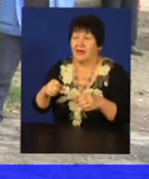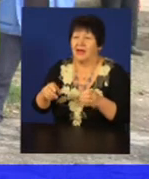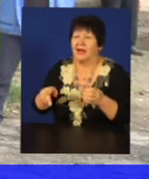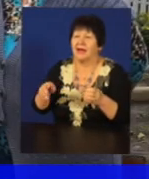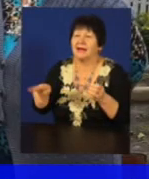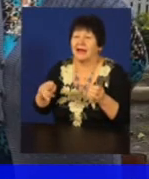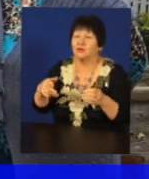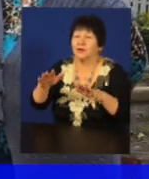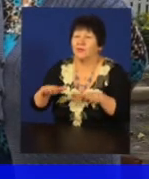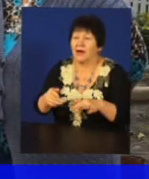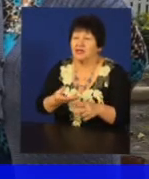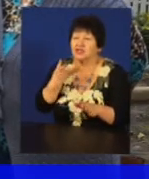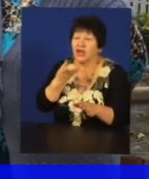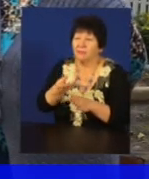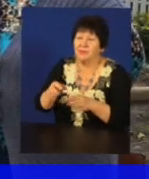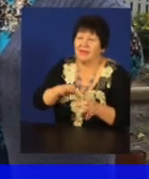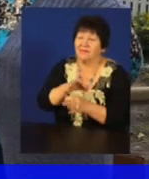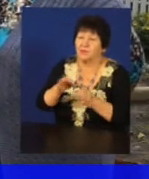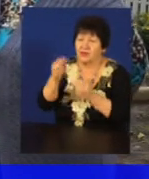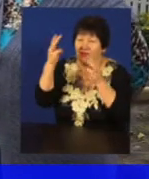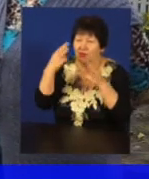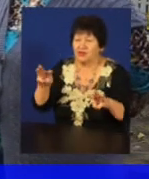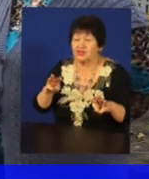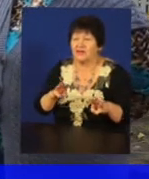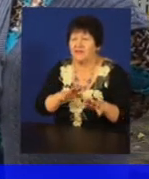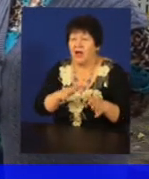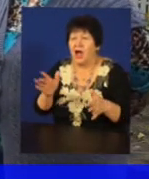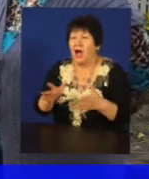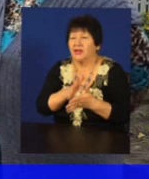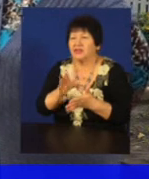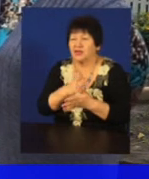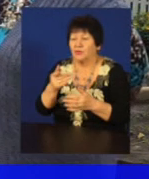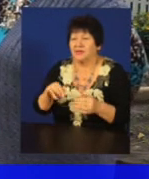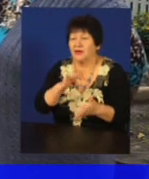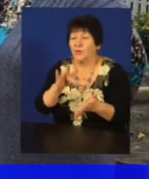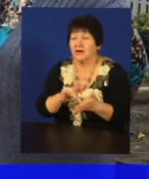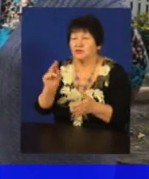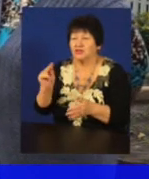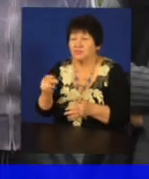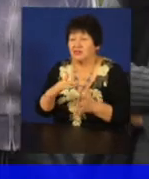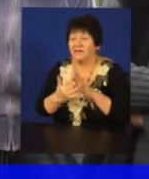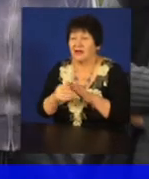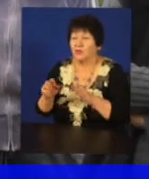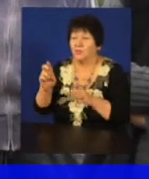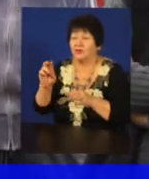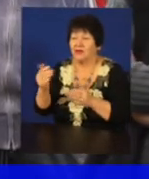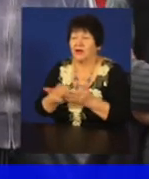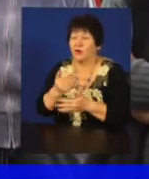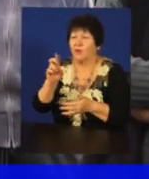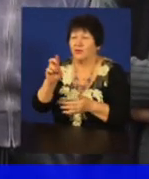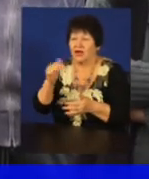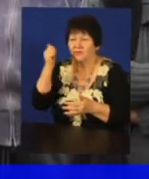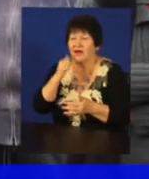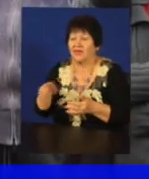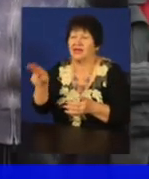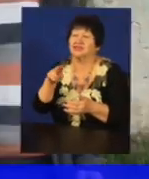Uniunii Europene și implementează proiectul Modernizarea managementului deșeurilor solide din orașul Cimișlia, satele Bogdanovca Nouă, Bogdanovca